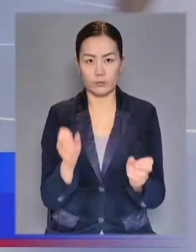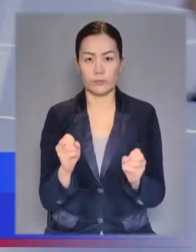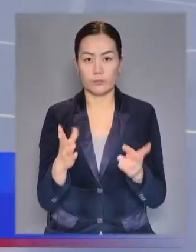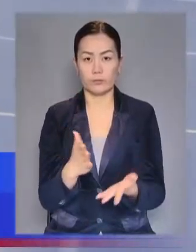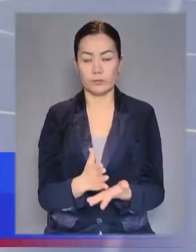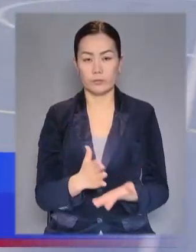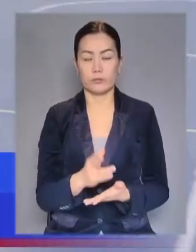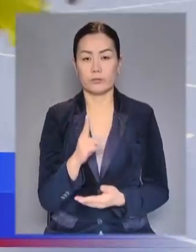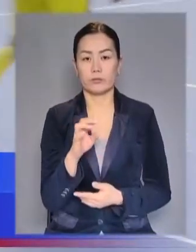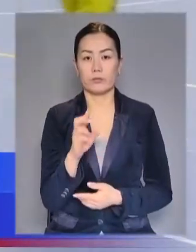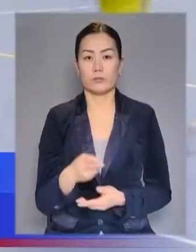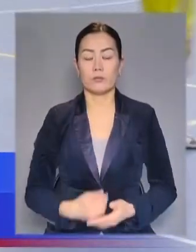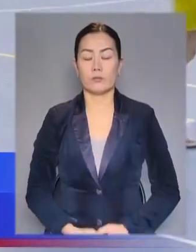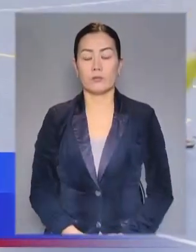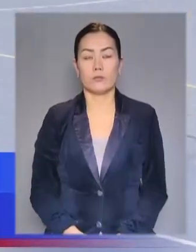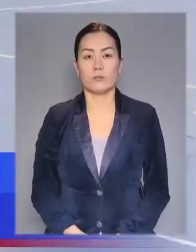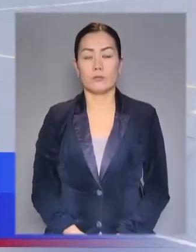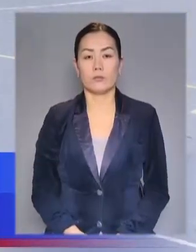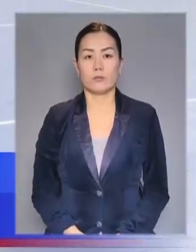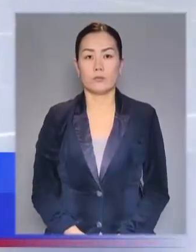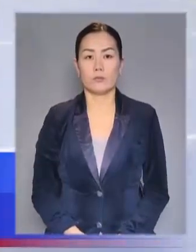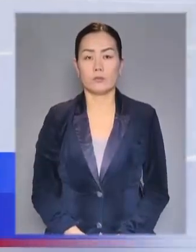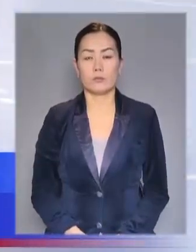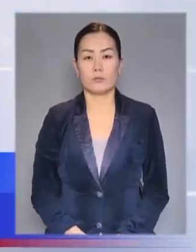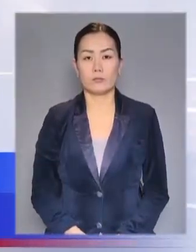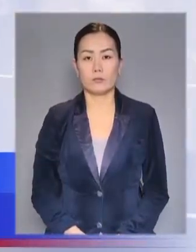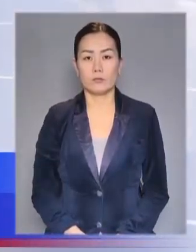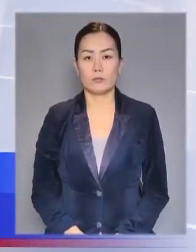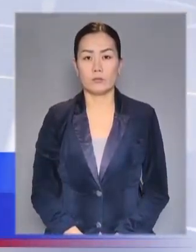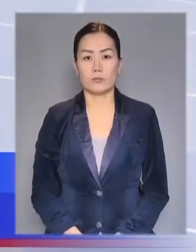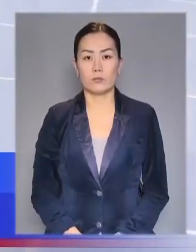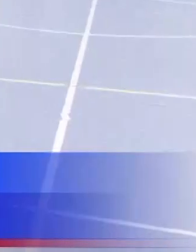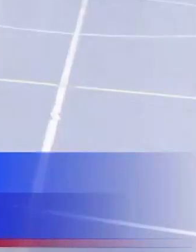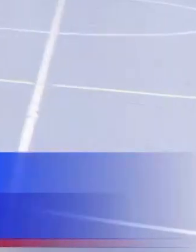специальные призы и кубки. Даниил Аршинков, Гаухар Нурлбек, Зая Бегалымов, телеканал Атырау.